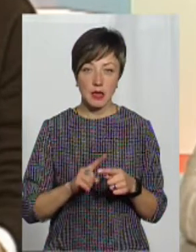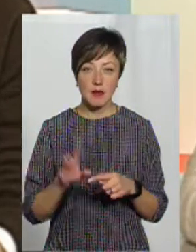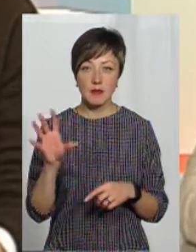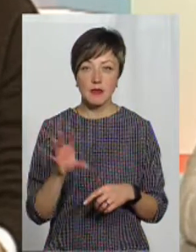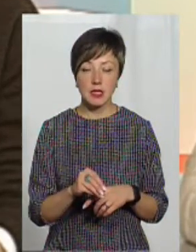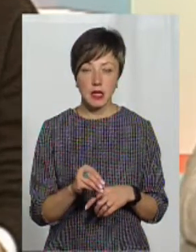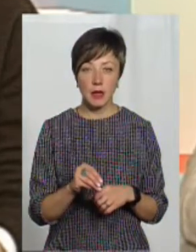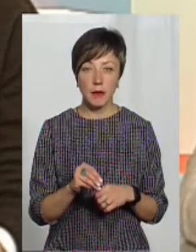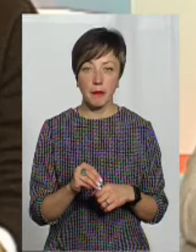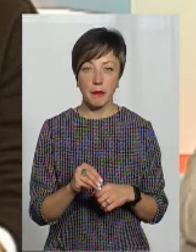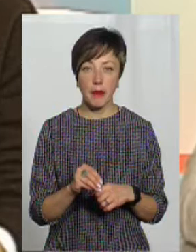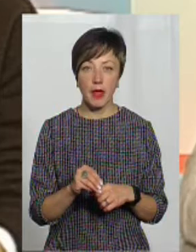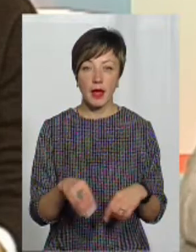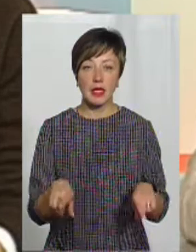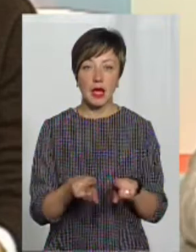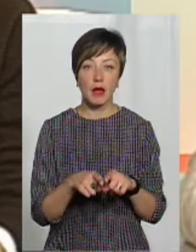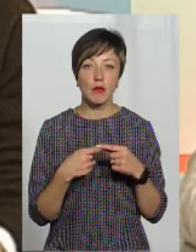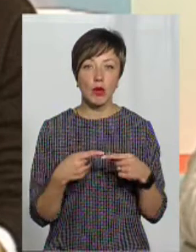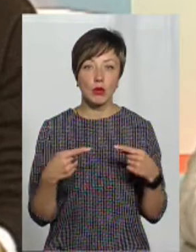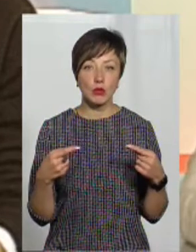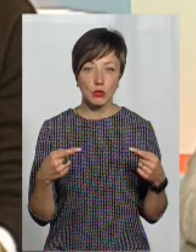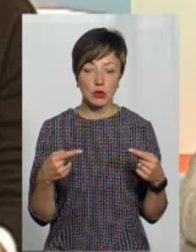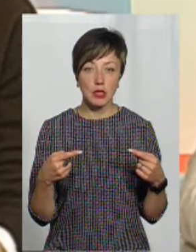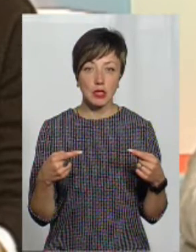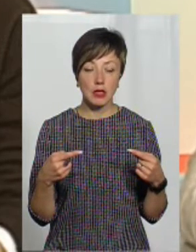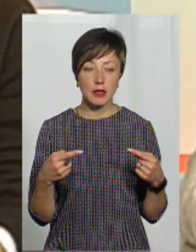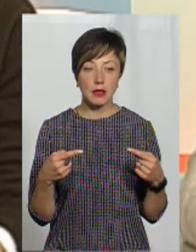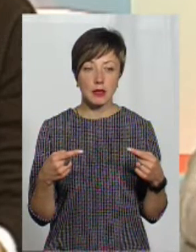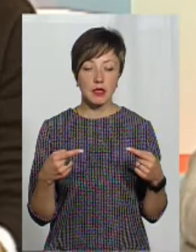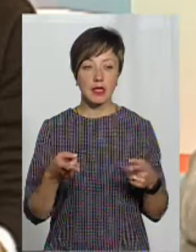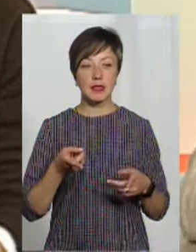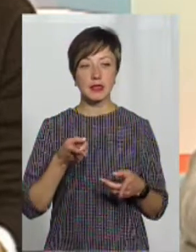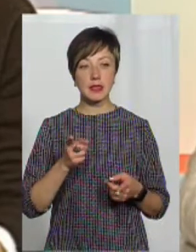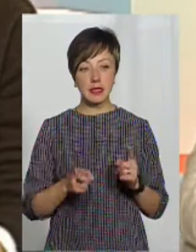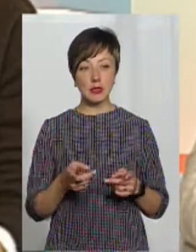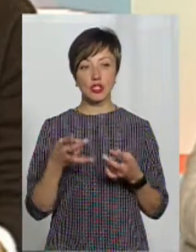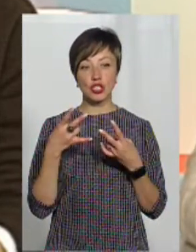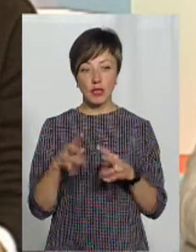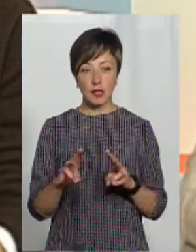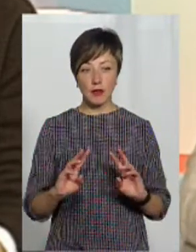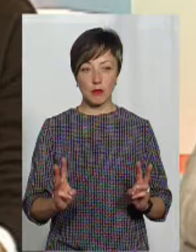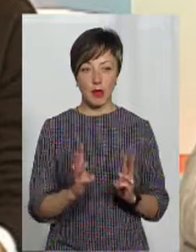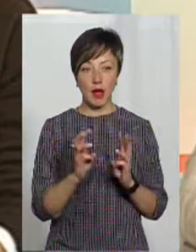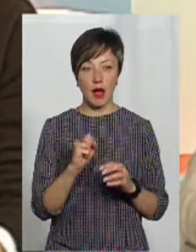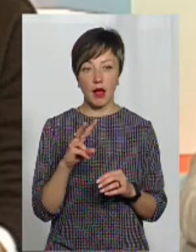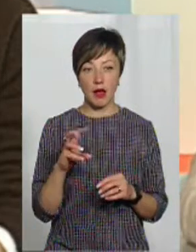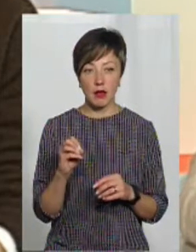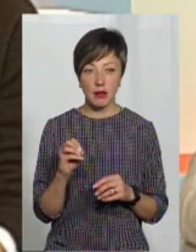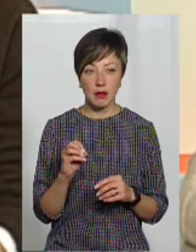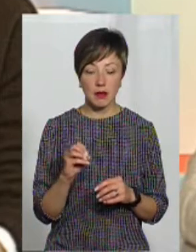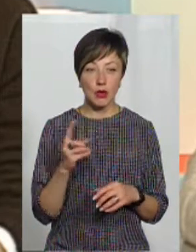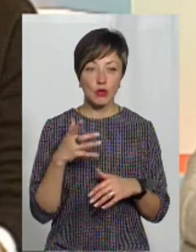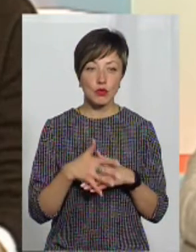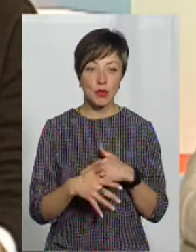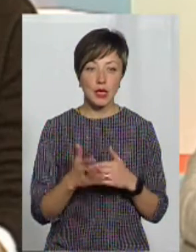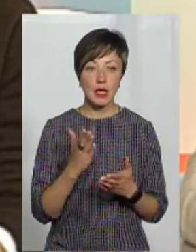все такий продукт, який, ну, дійсно шкідливо спалити. Але